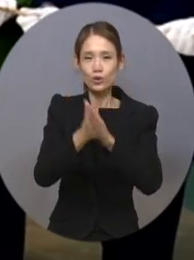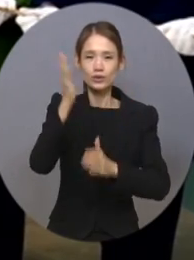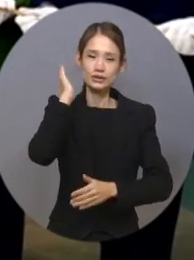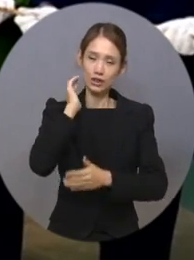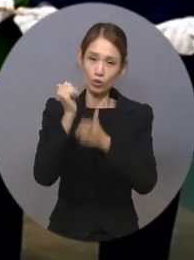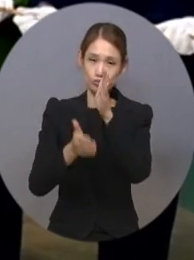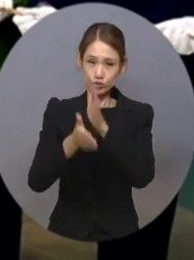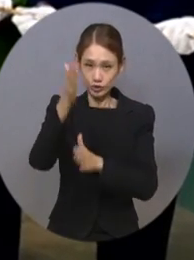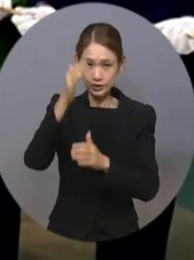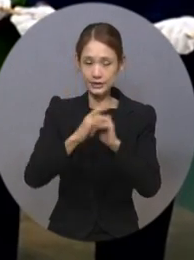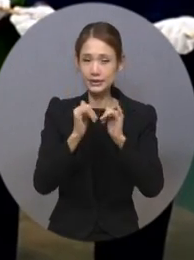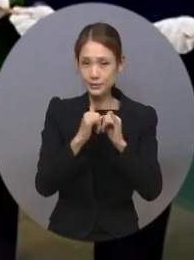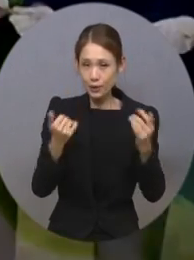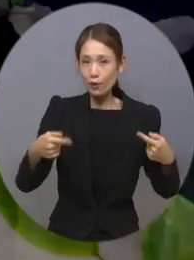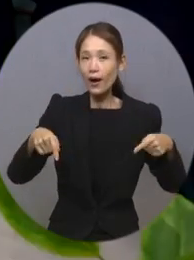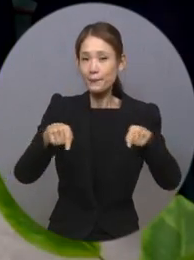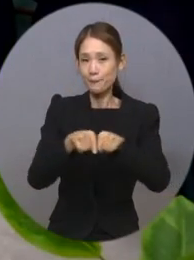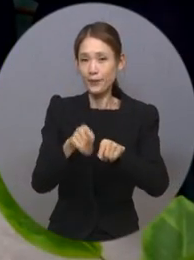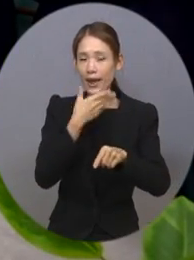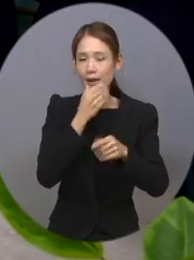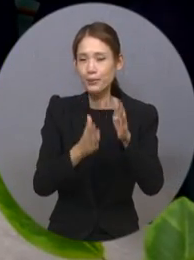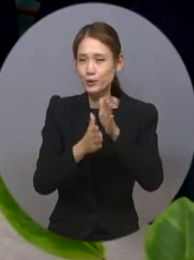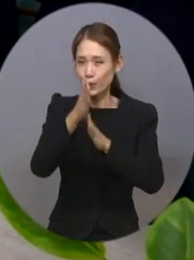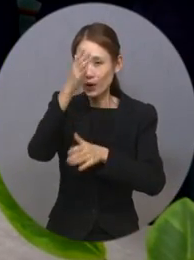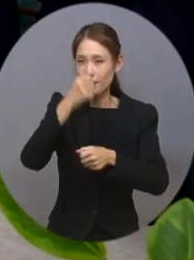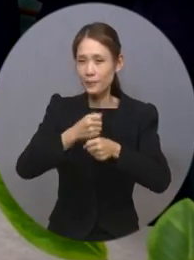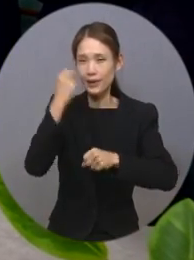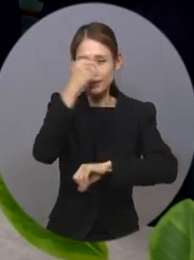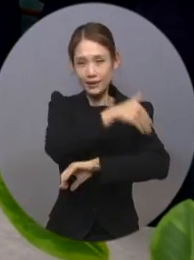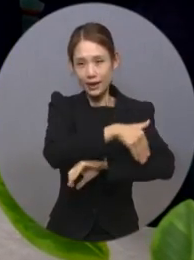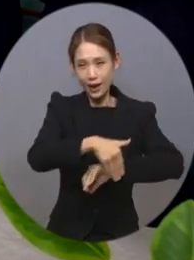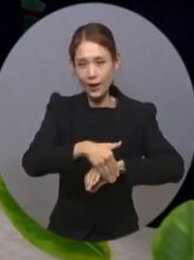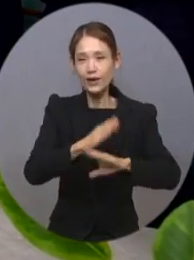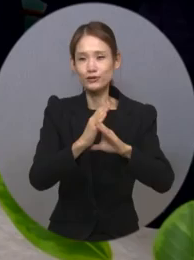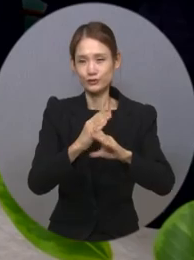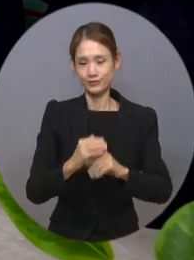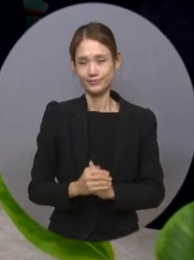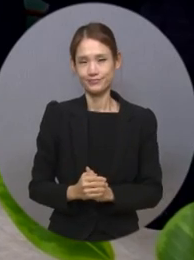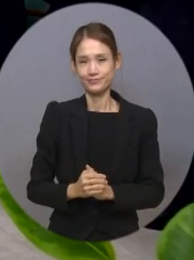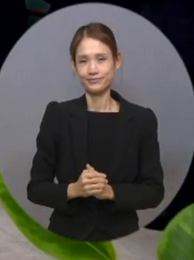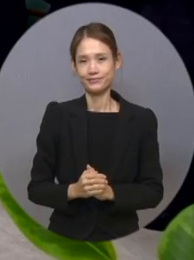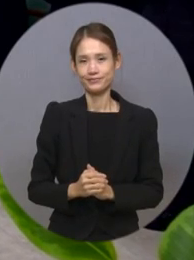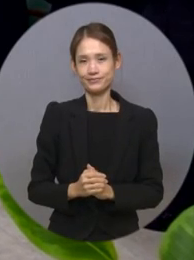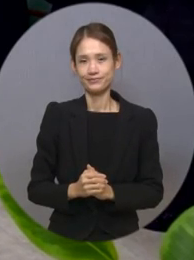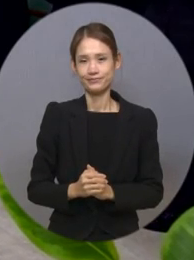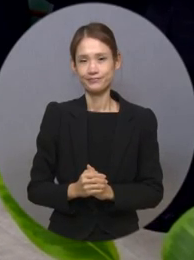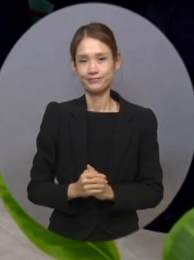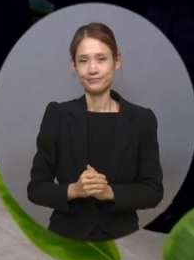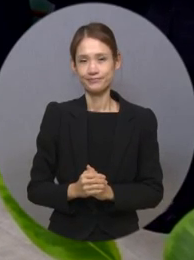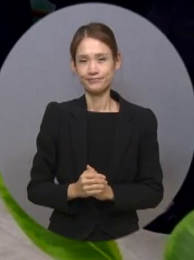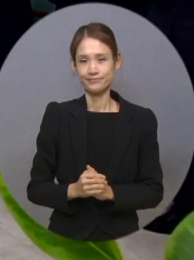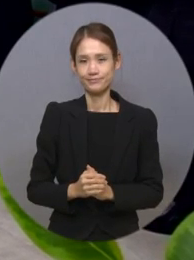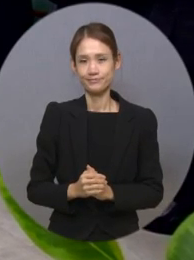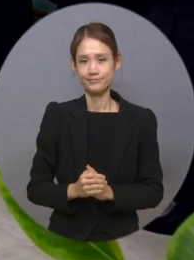의정부시는 시민과 함께 행복 도시를 만들어가고 있습니다. 복지TV 경기방송 정선입니다.